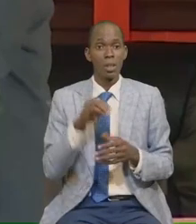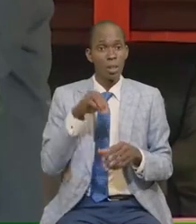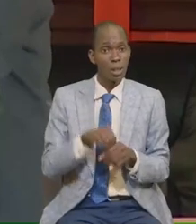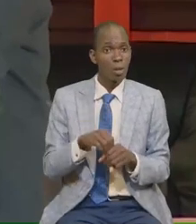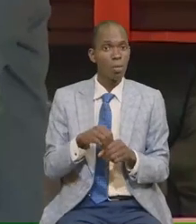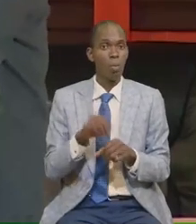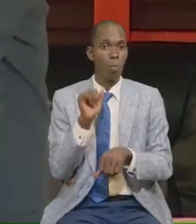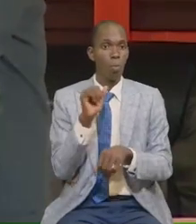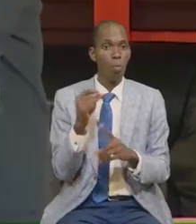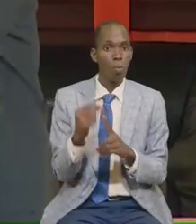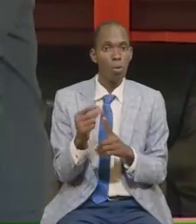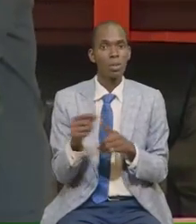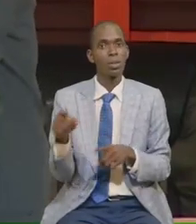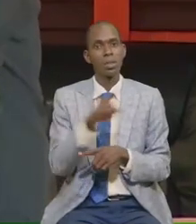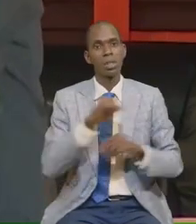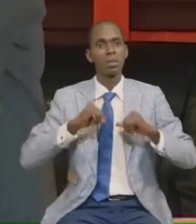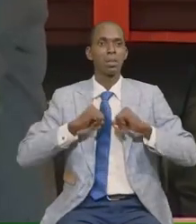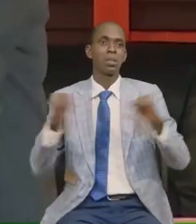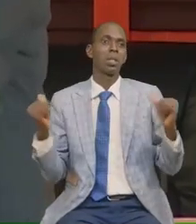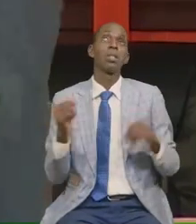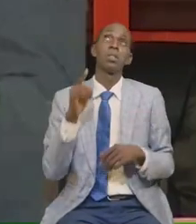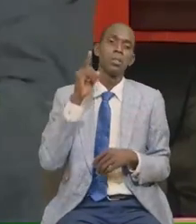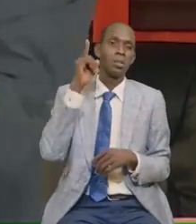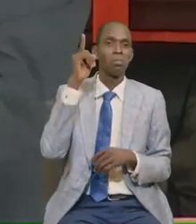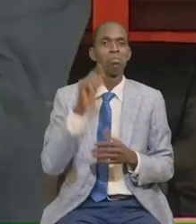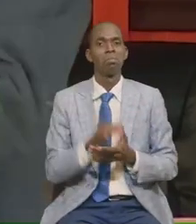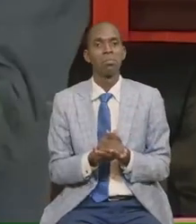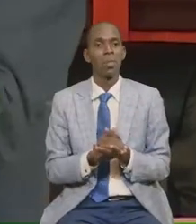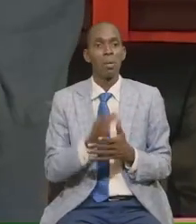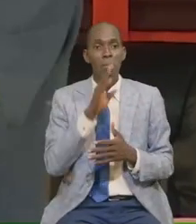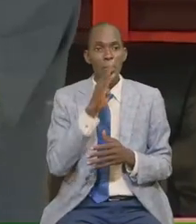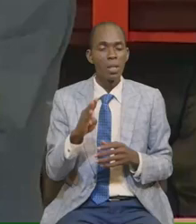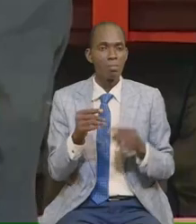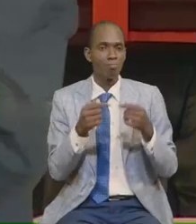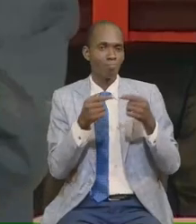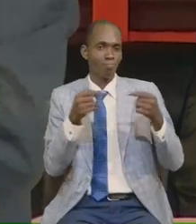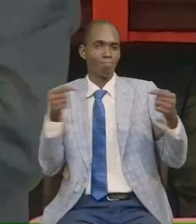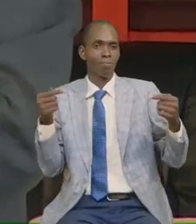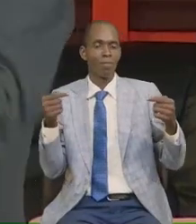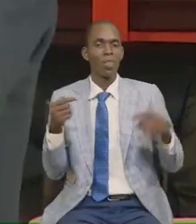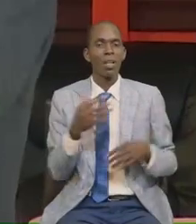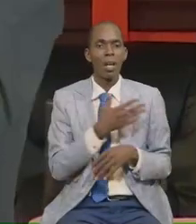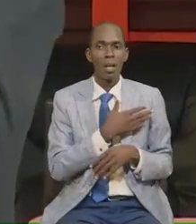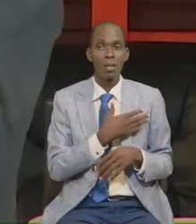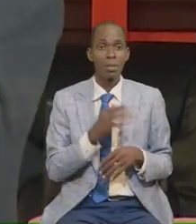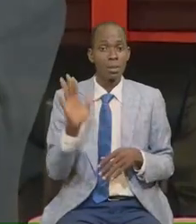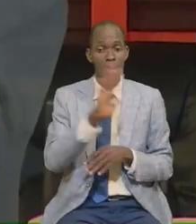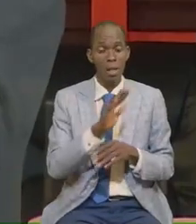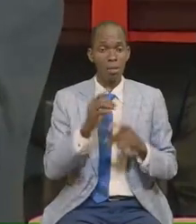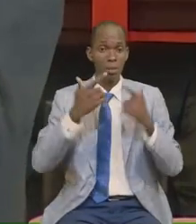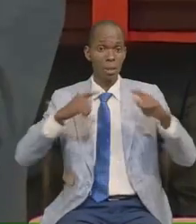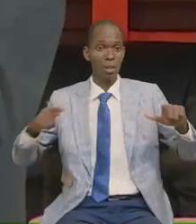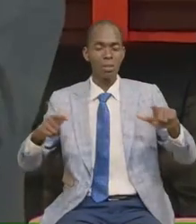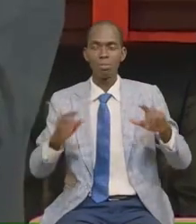il y a pas de grâce dans la main de travail étant abominable le langage terrible